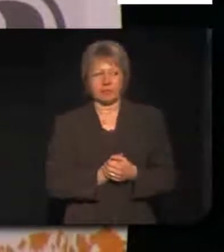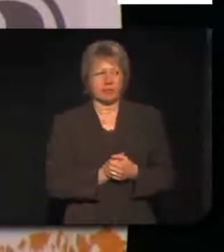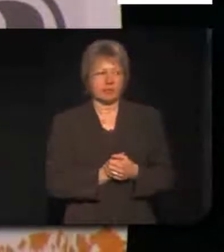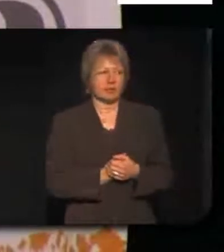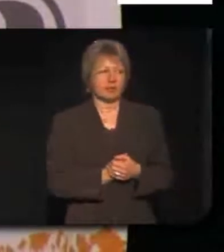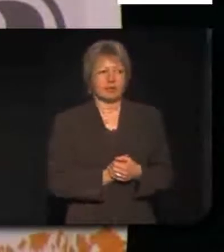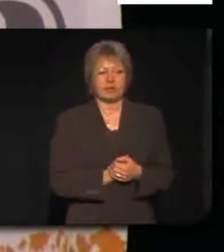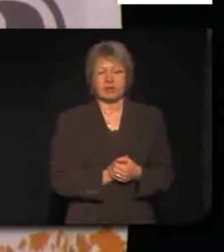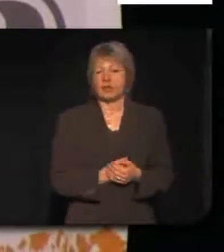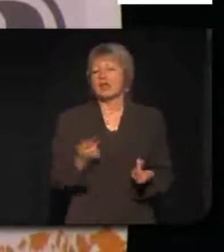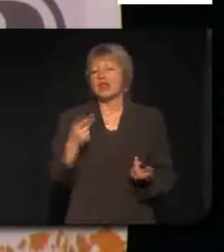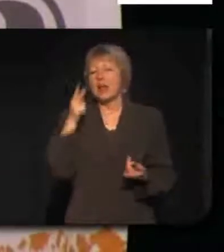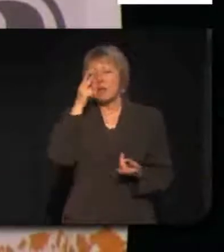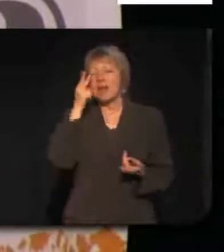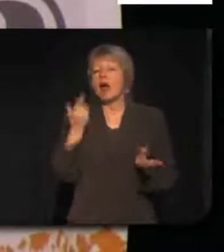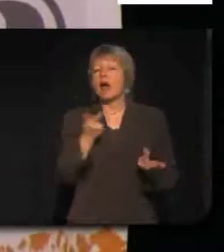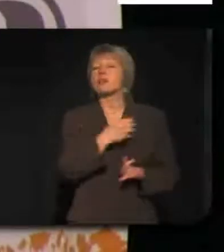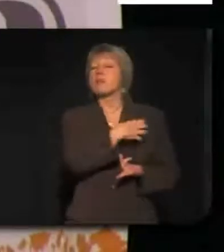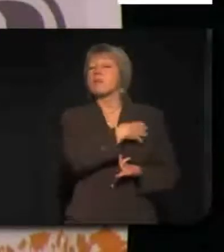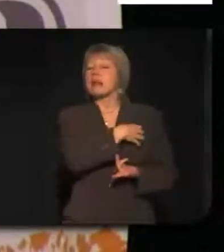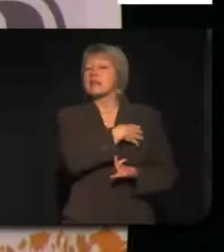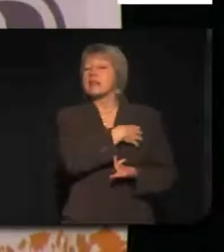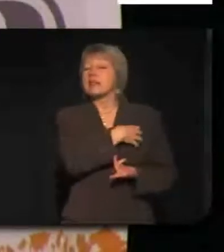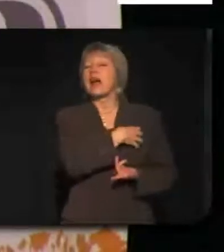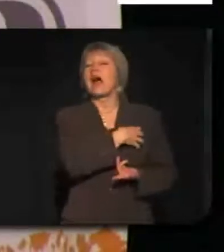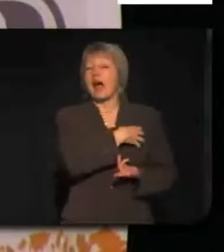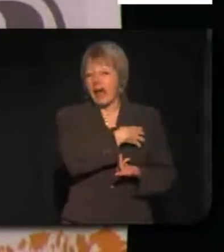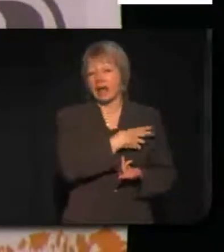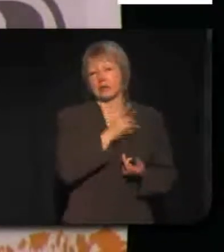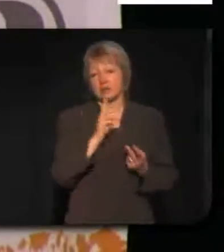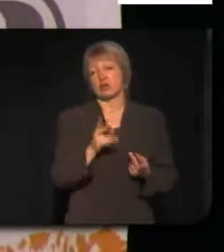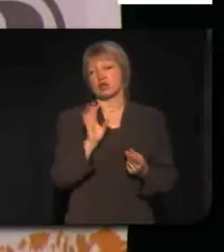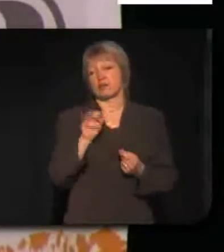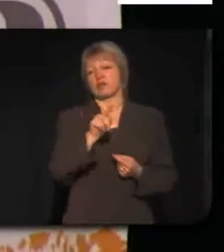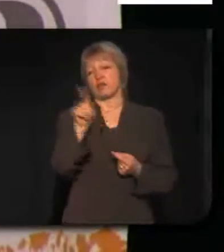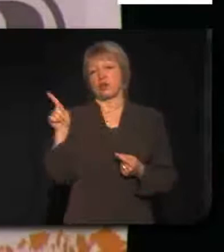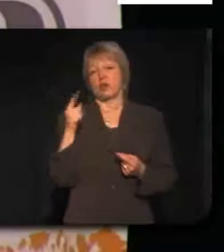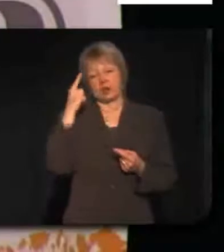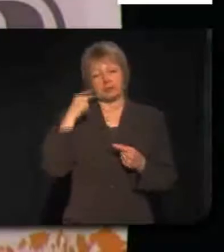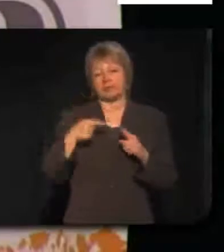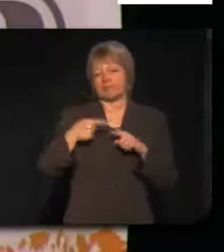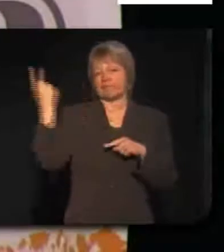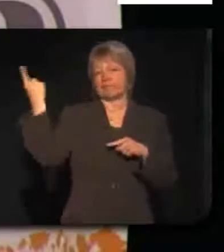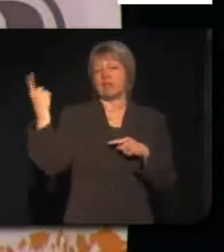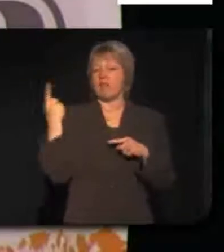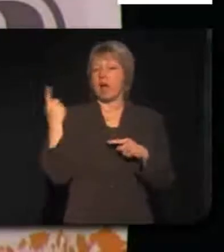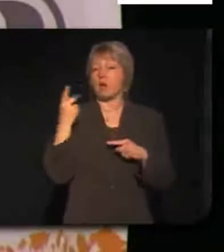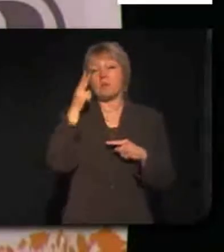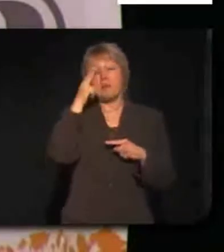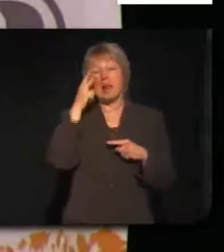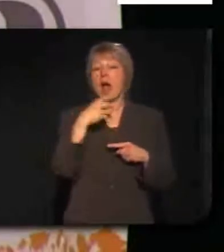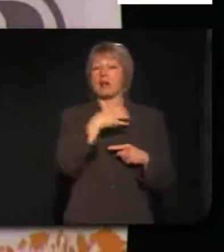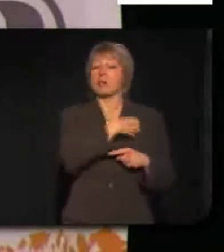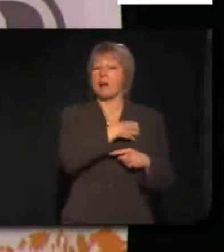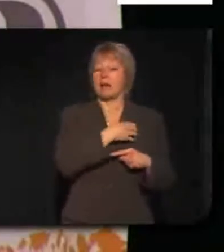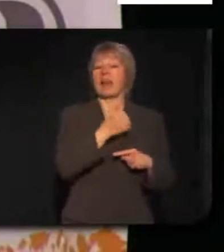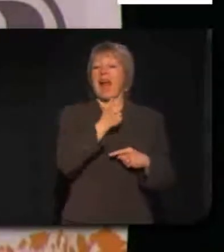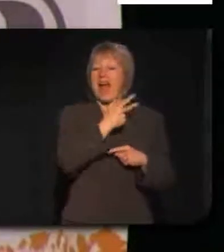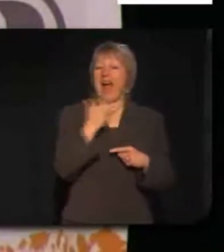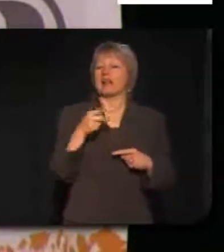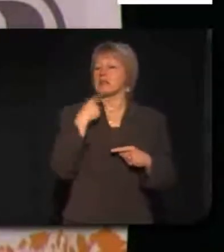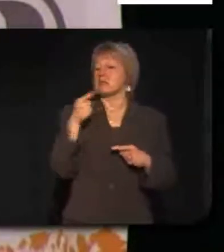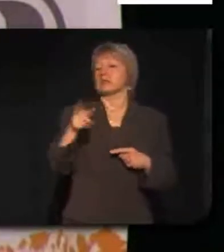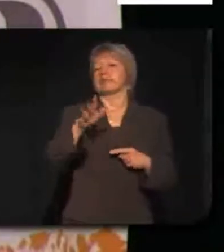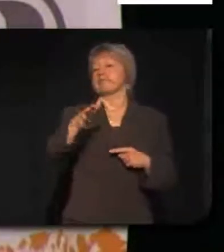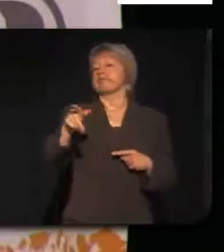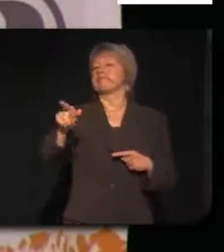die Piratenpartei wird es sein die Nerven kosten wird sie wird nämlich einiges in Frage stellen so ist auch das Motto